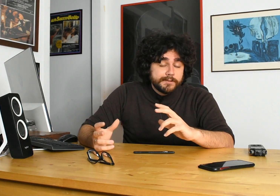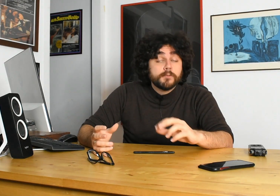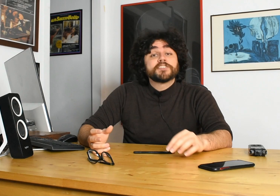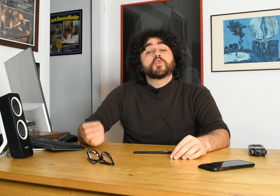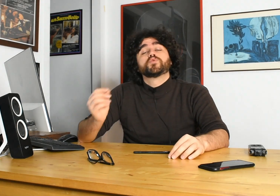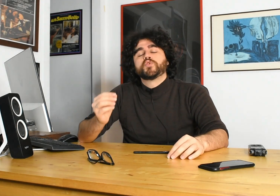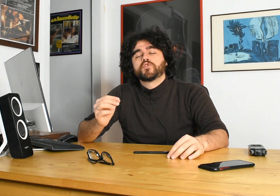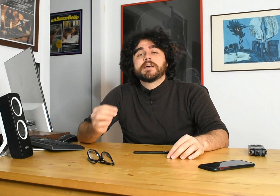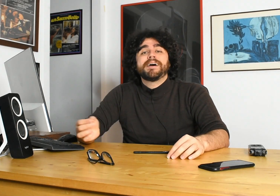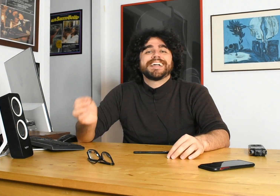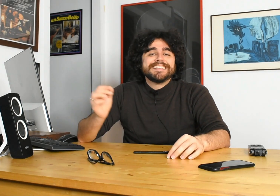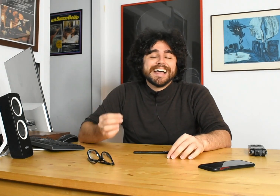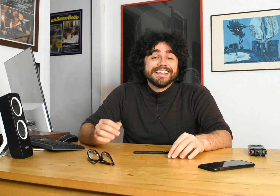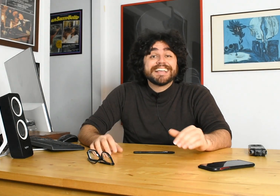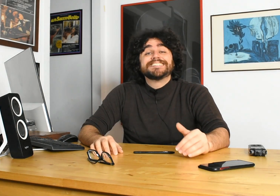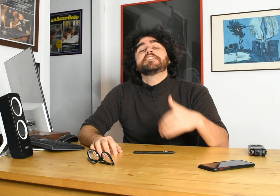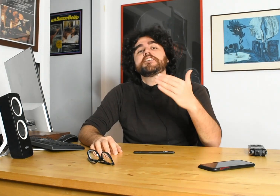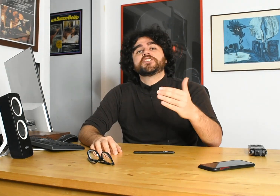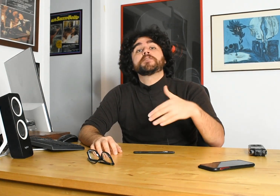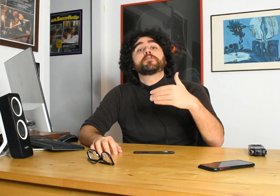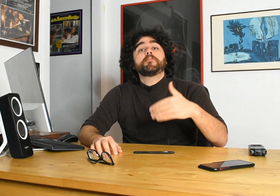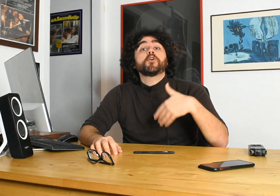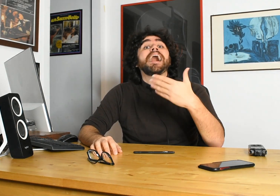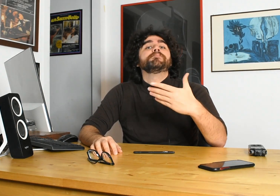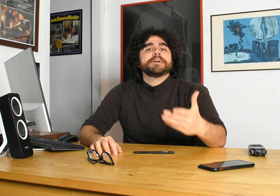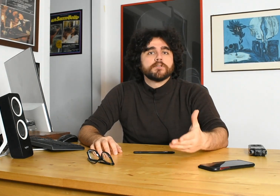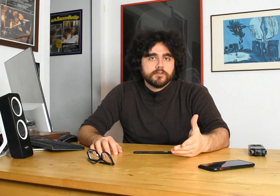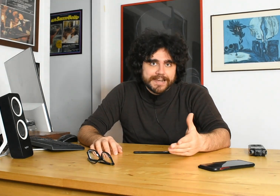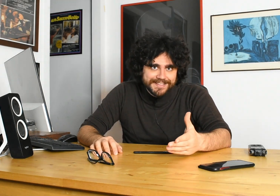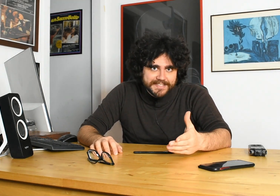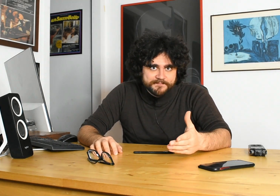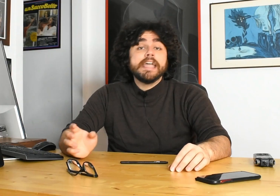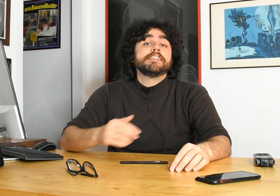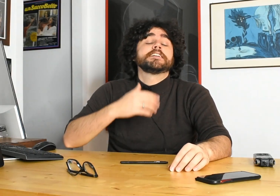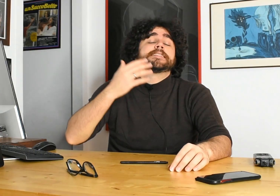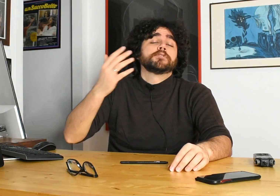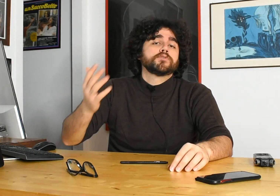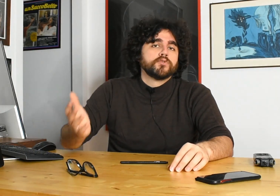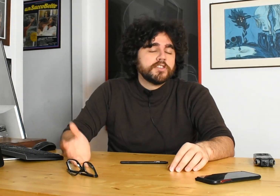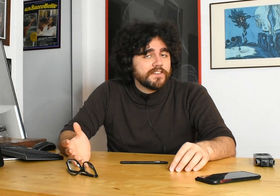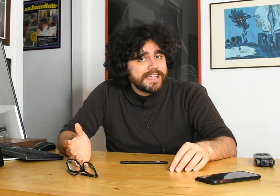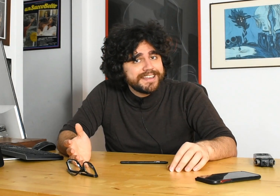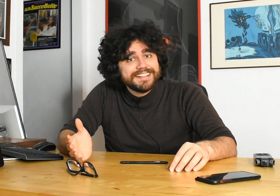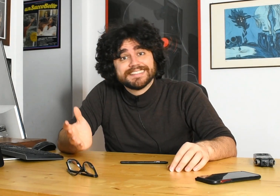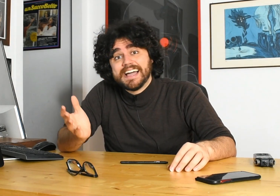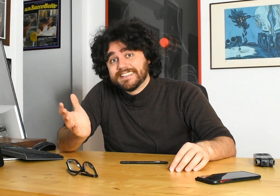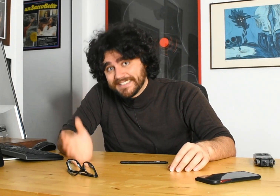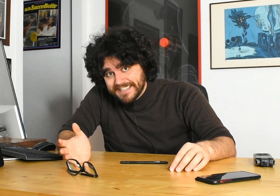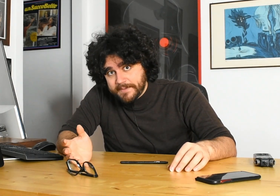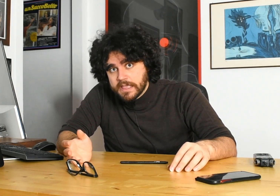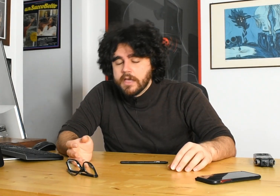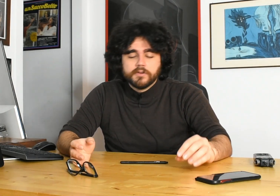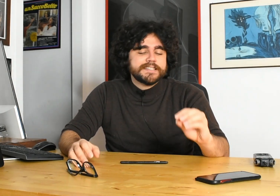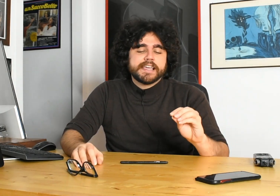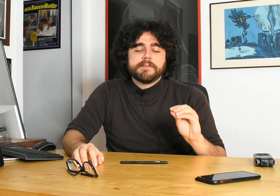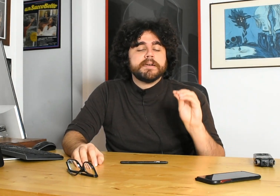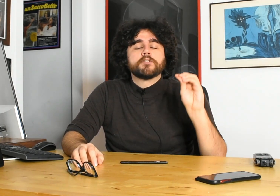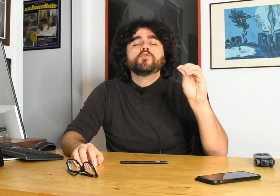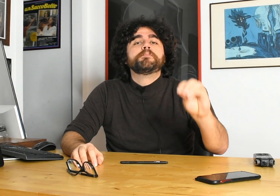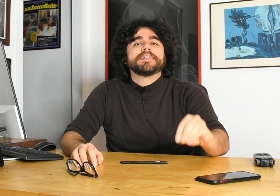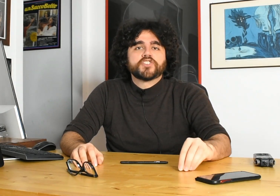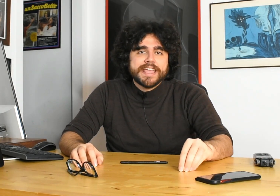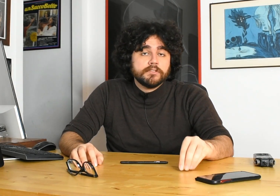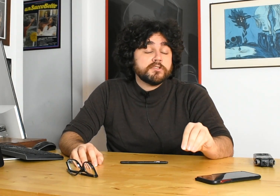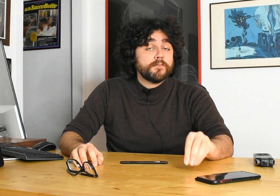letteratura in merito, ma c'è uno studio della Banca d'Italia che si riferisce proprio al periodo di Renzi. E il verdetto dello studio diceva che in realtà sì, ossia che